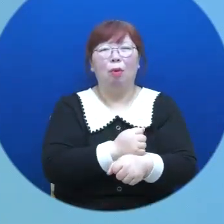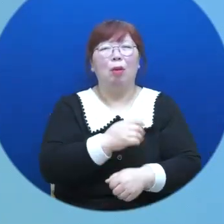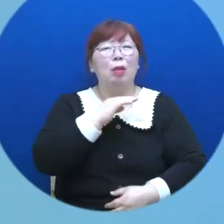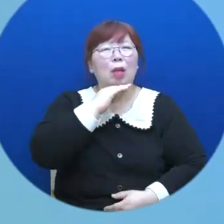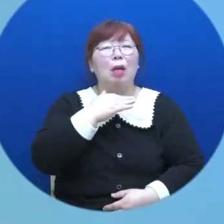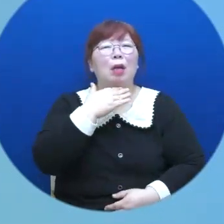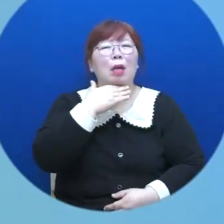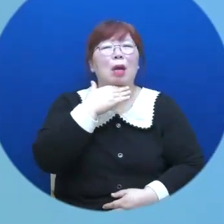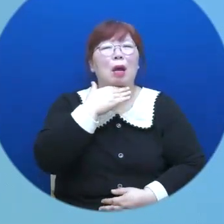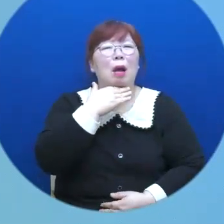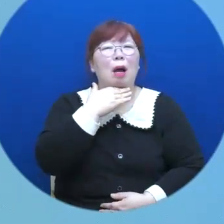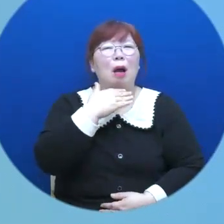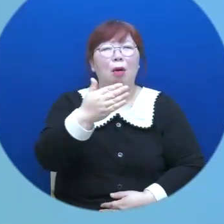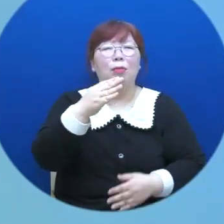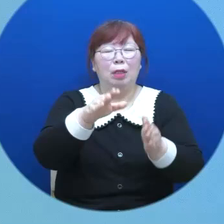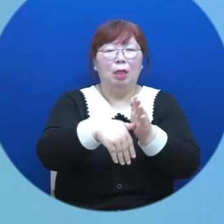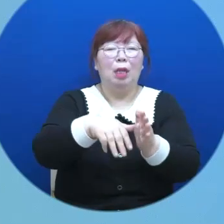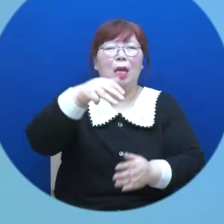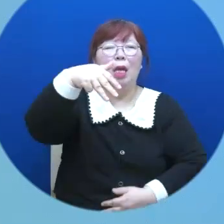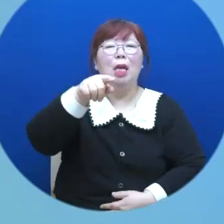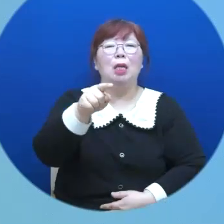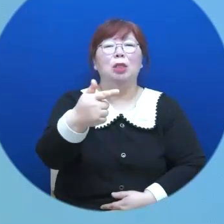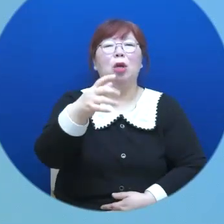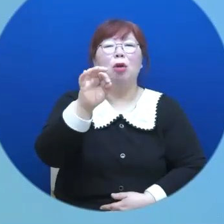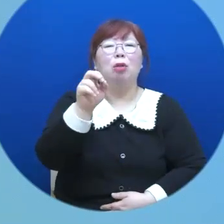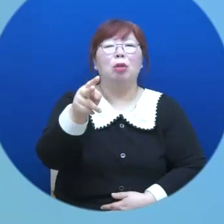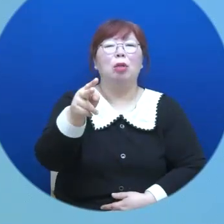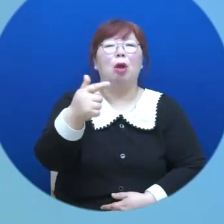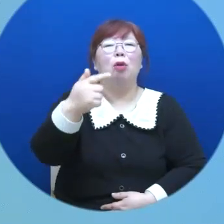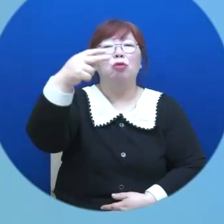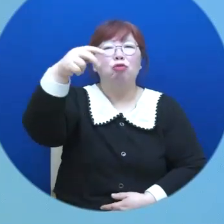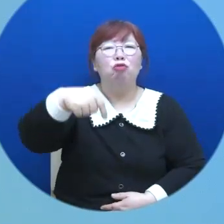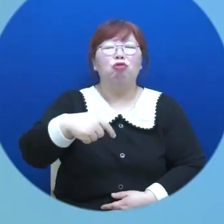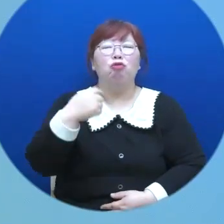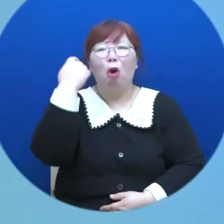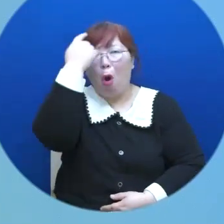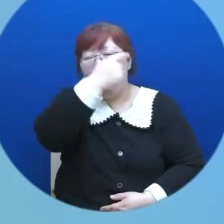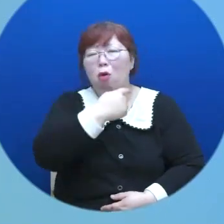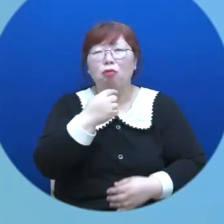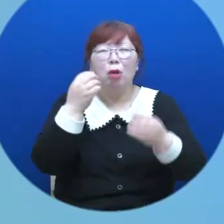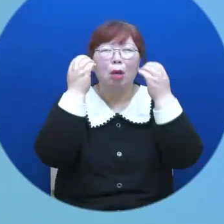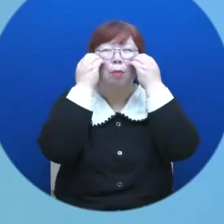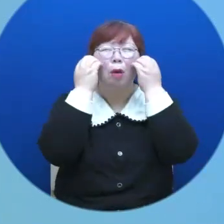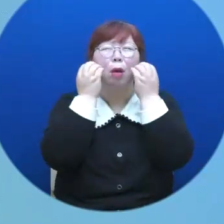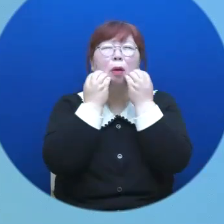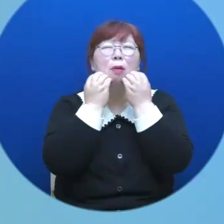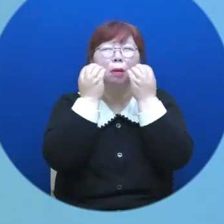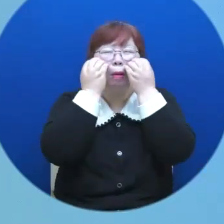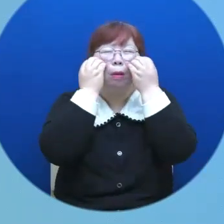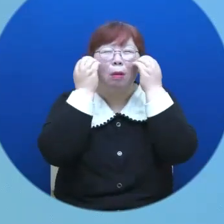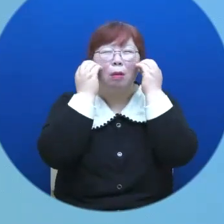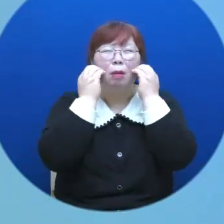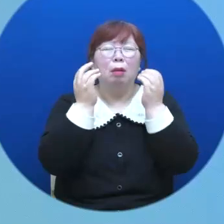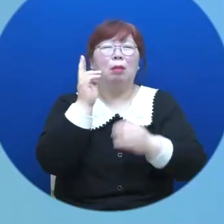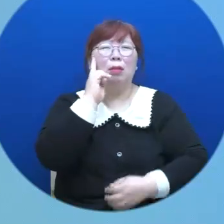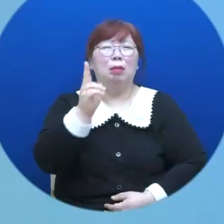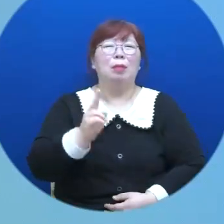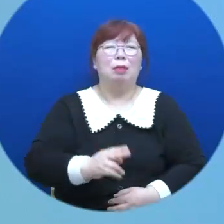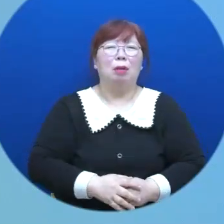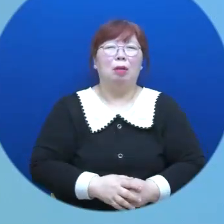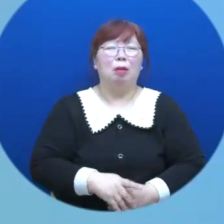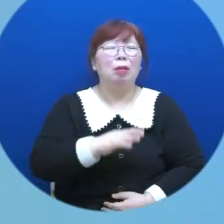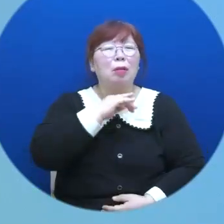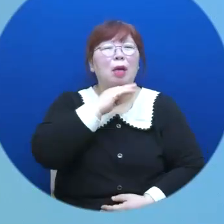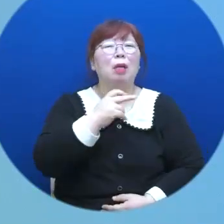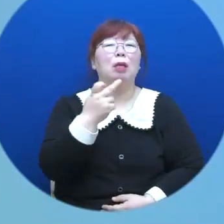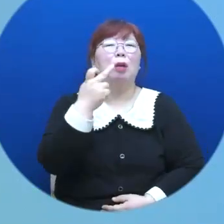9살 초년들을 알아요. 마마 자국 얼굴에 패였어요. 거기다 12살